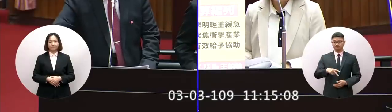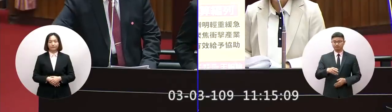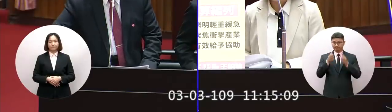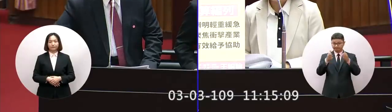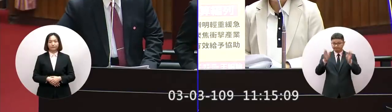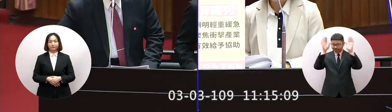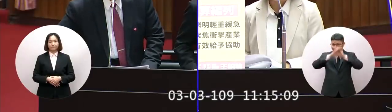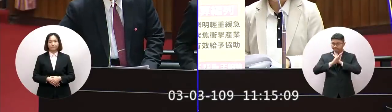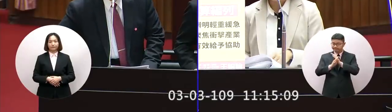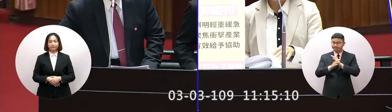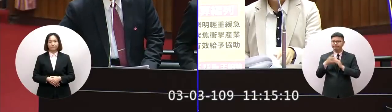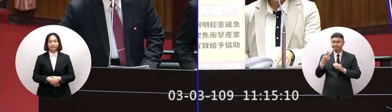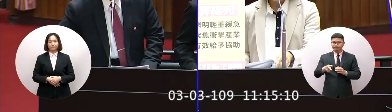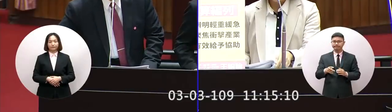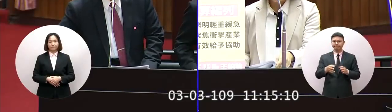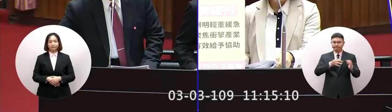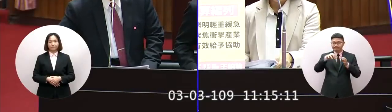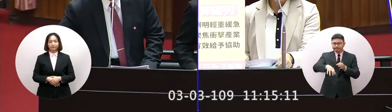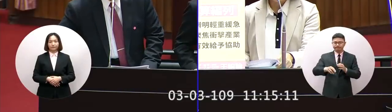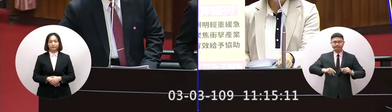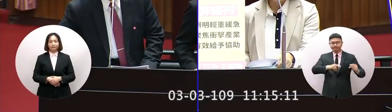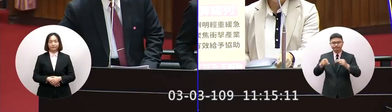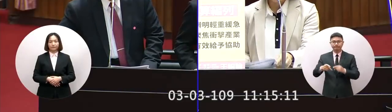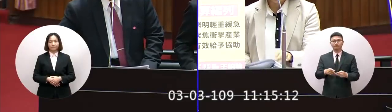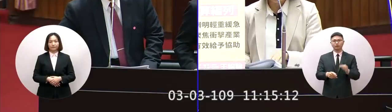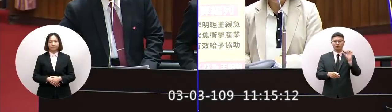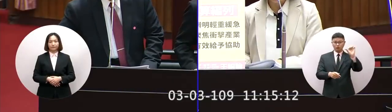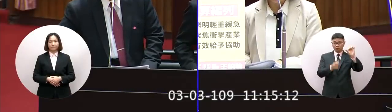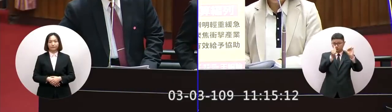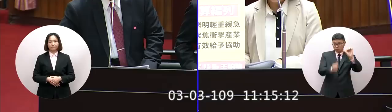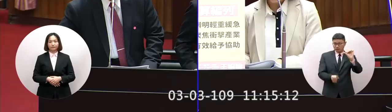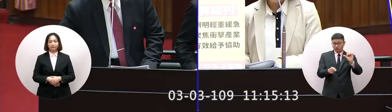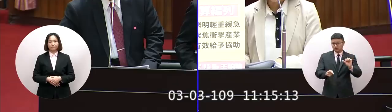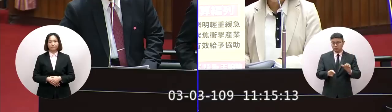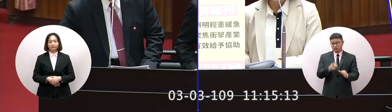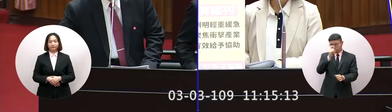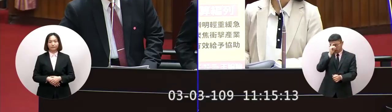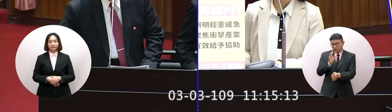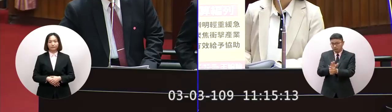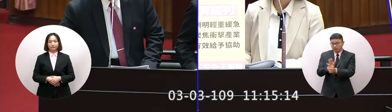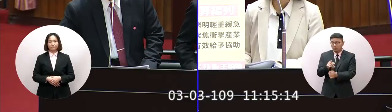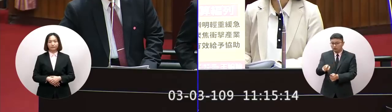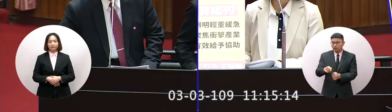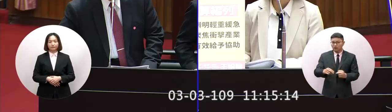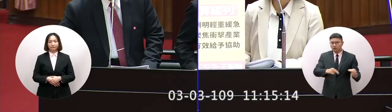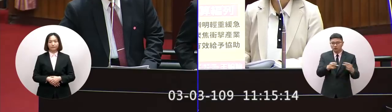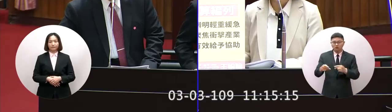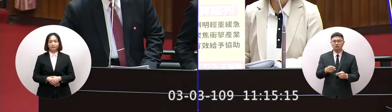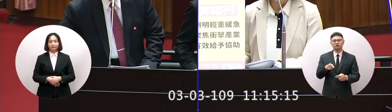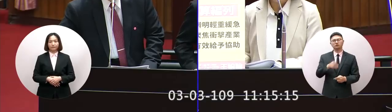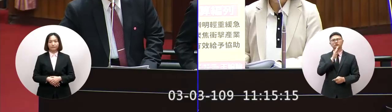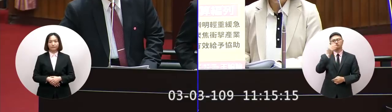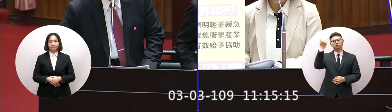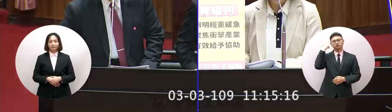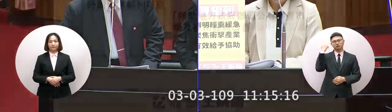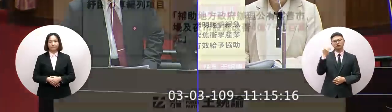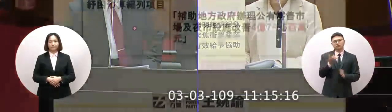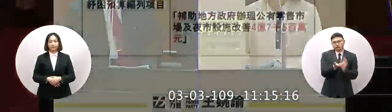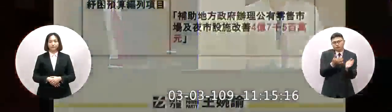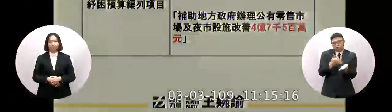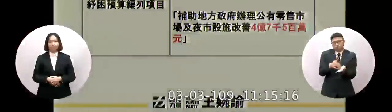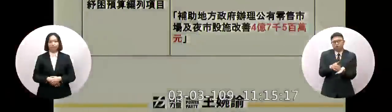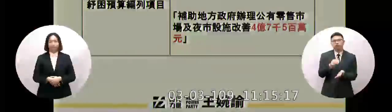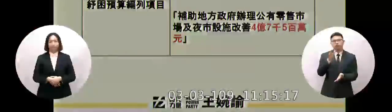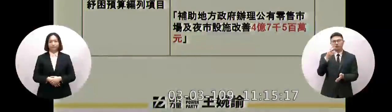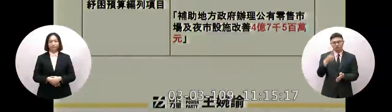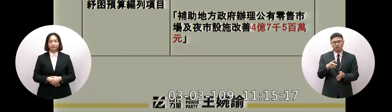个夜市的部分或是一些市场的改善，我们也编列了5亿元的预算，是希望能够改善这些措施。那其实这也是之前我们就已经在编列以